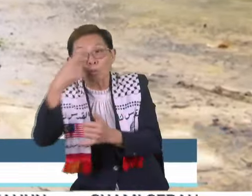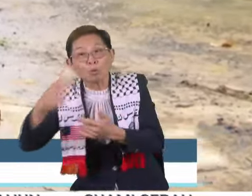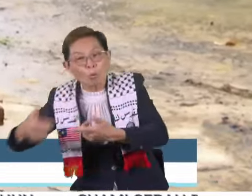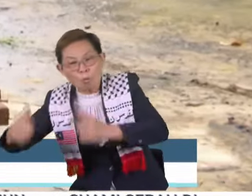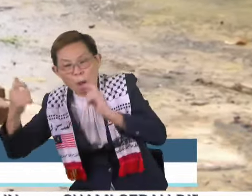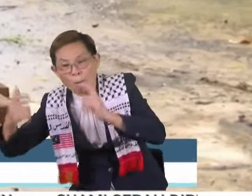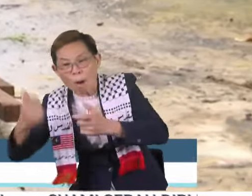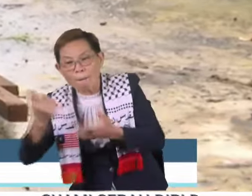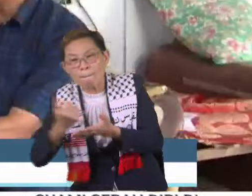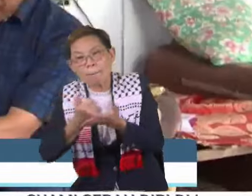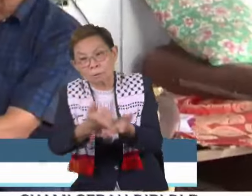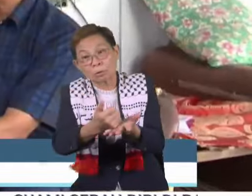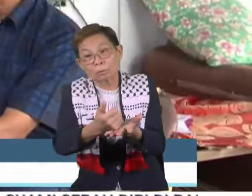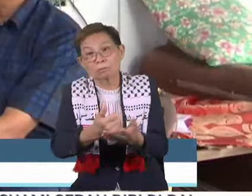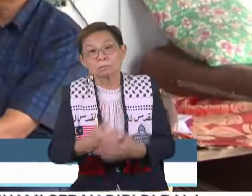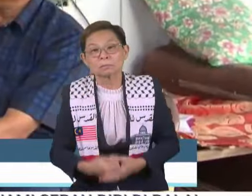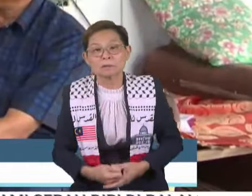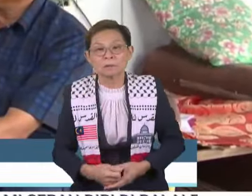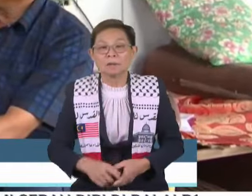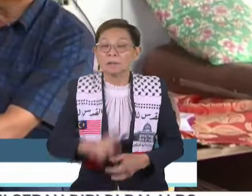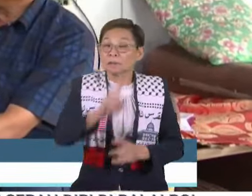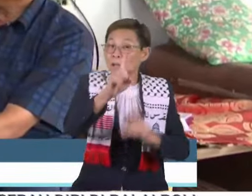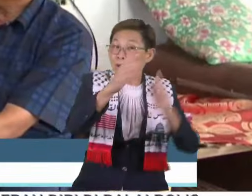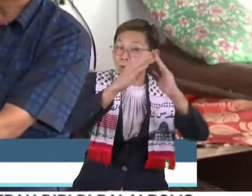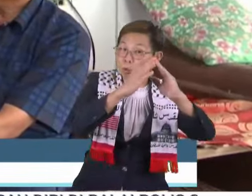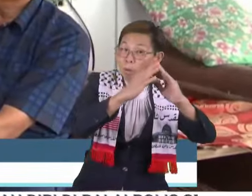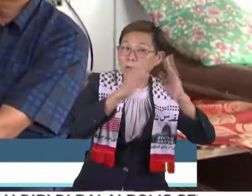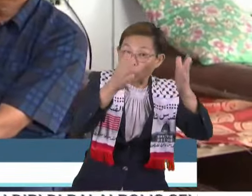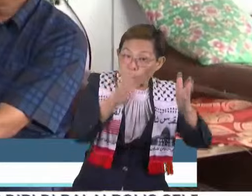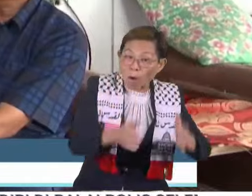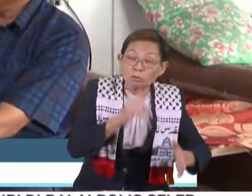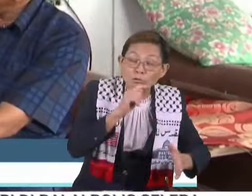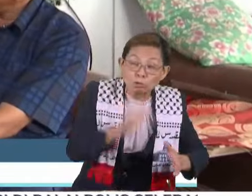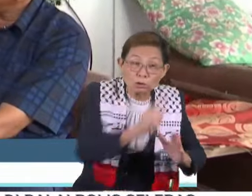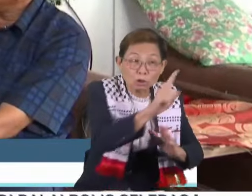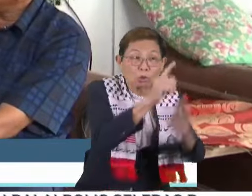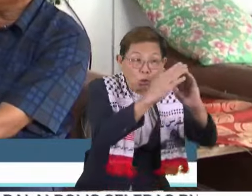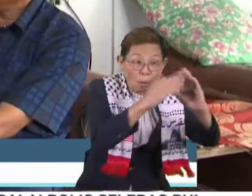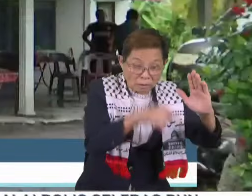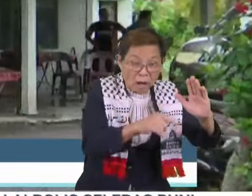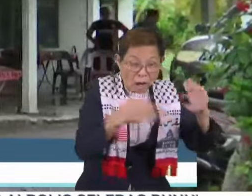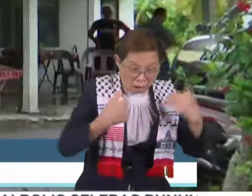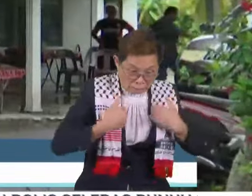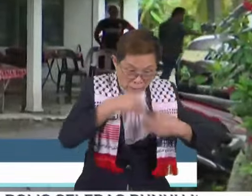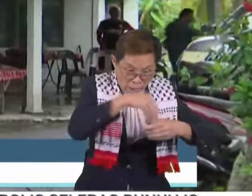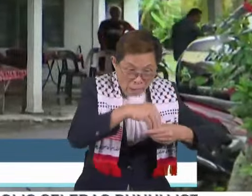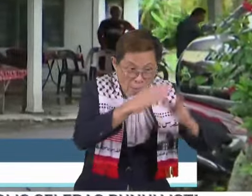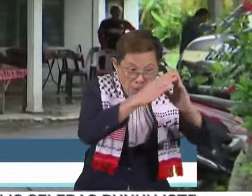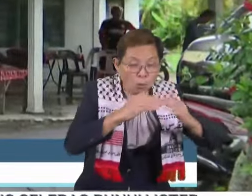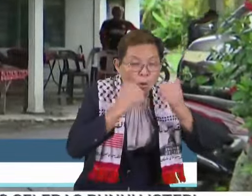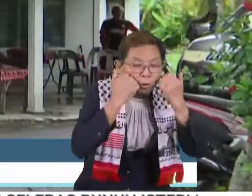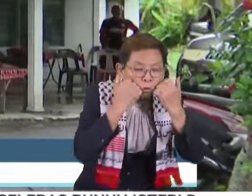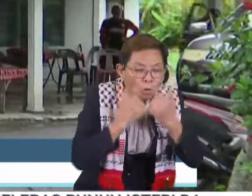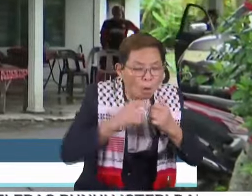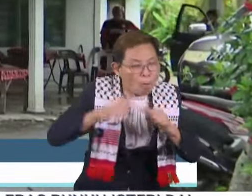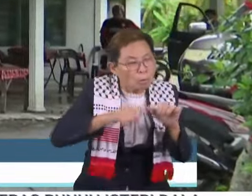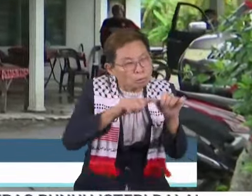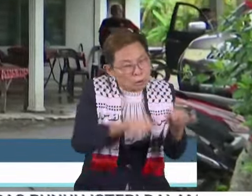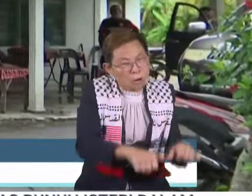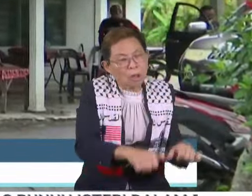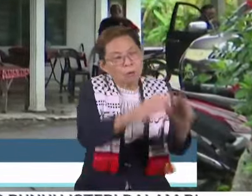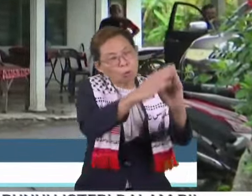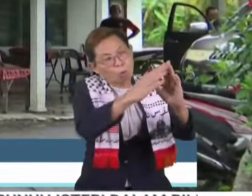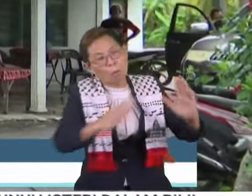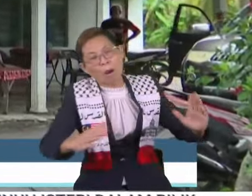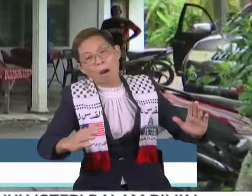menyegerakan bantuan. Kerana di ada satu rumah ada warga emas yang perlu tinggal di